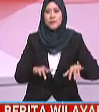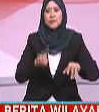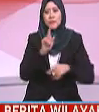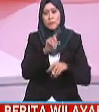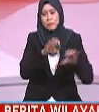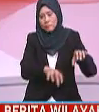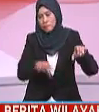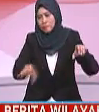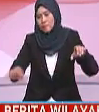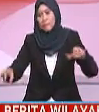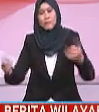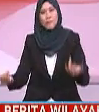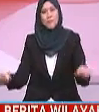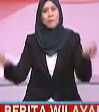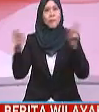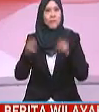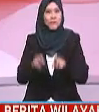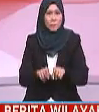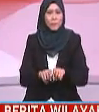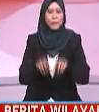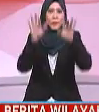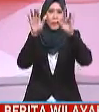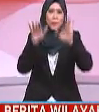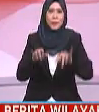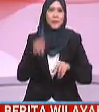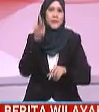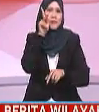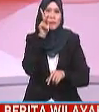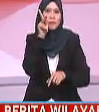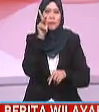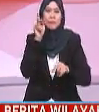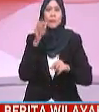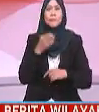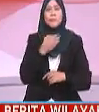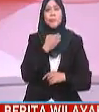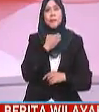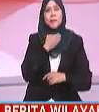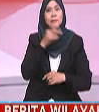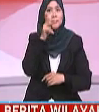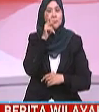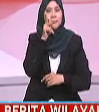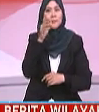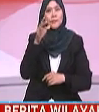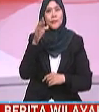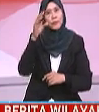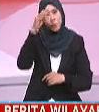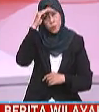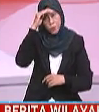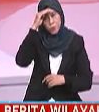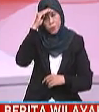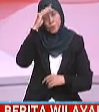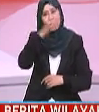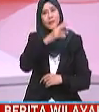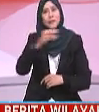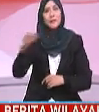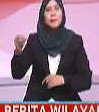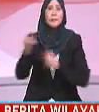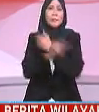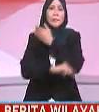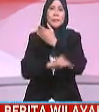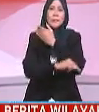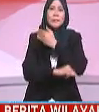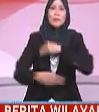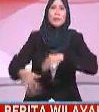tempat kini sedang berlaku melibatkan negeri Kedah, Perak, Negeri Sembilan, Negeri Johor dan juga